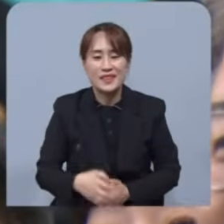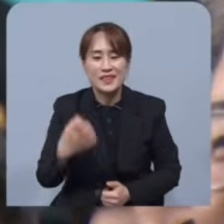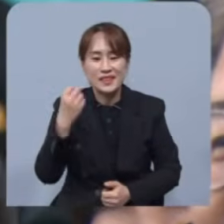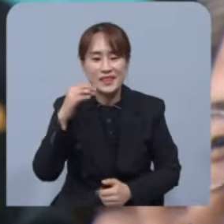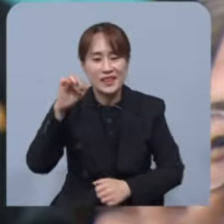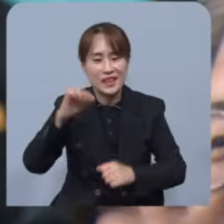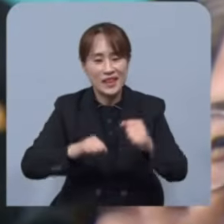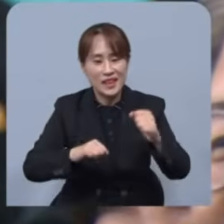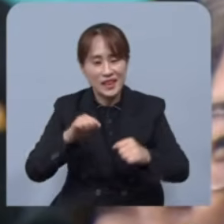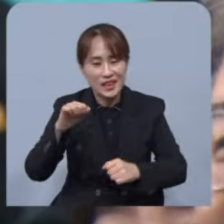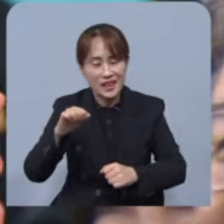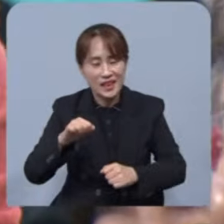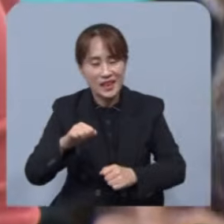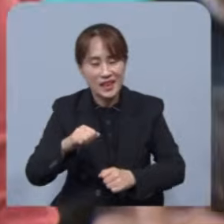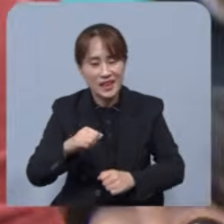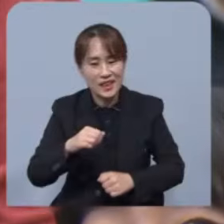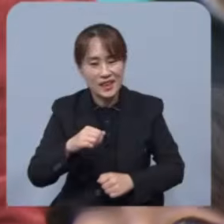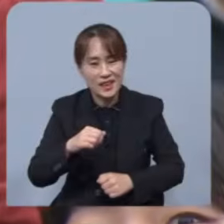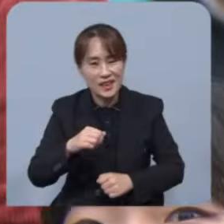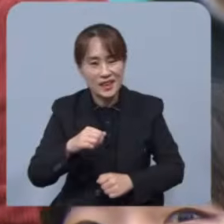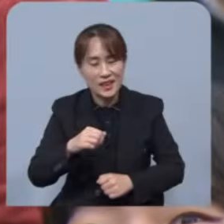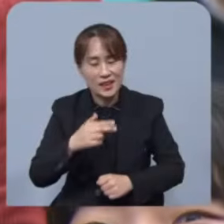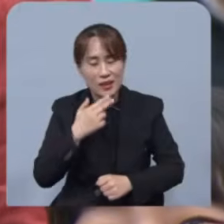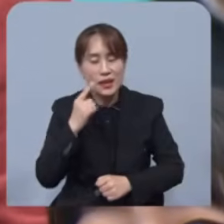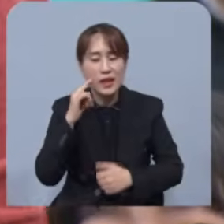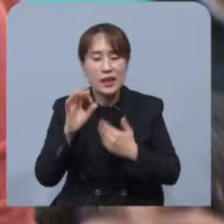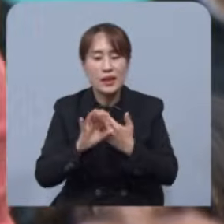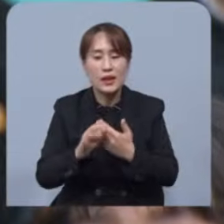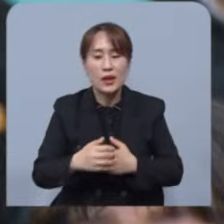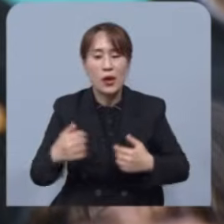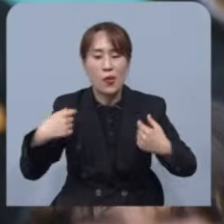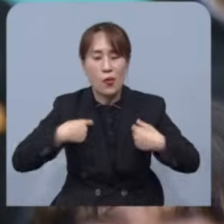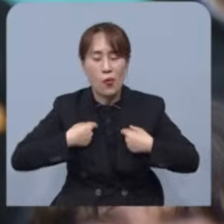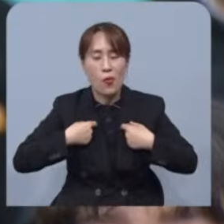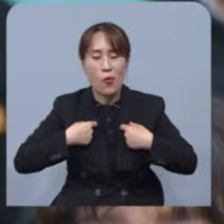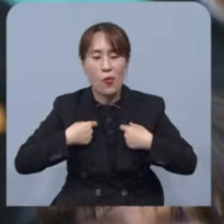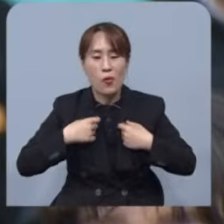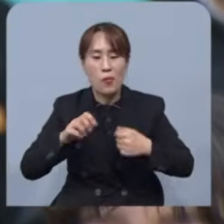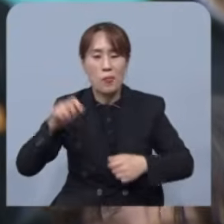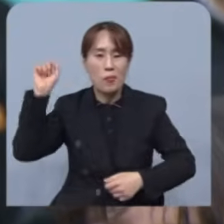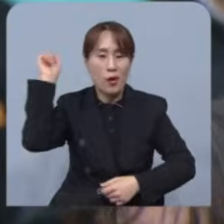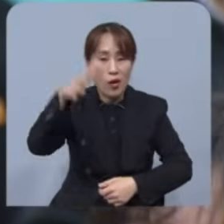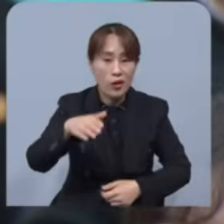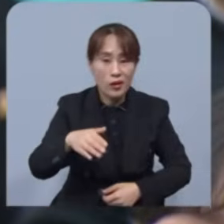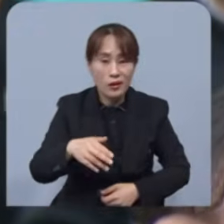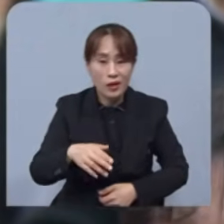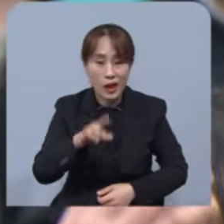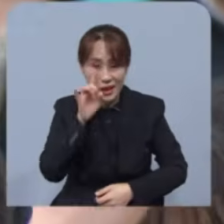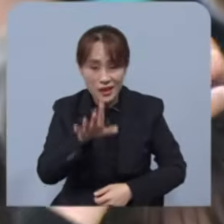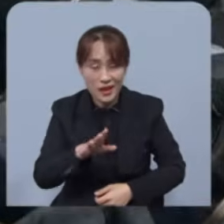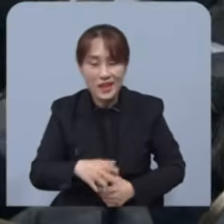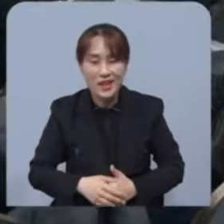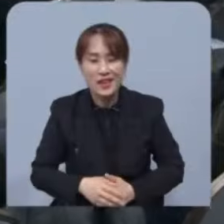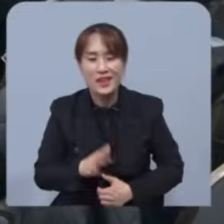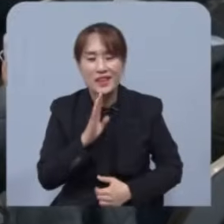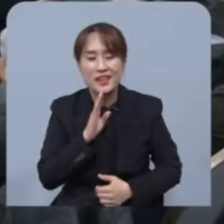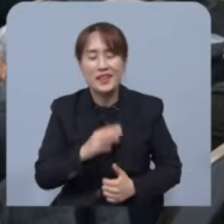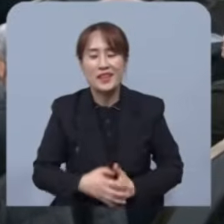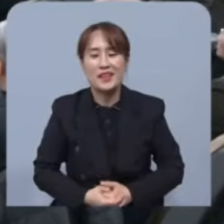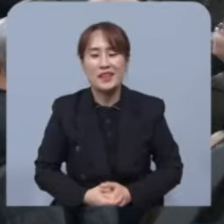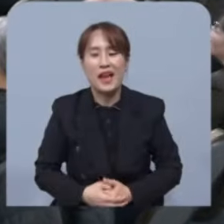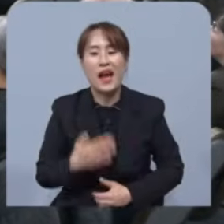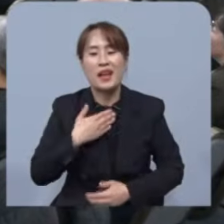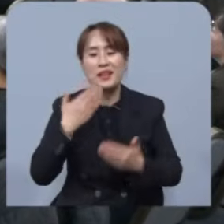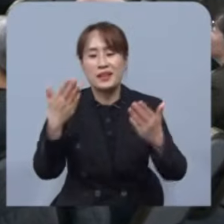행동을 하는 건 안 한다 이런 거 가지고 있죠. 예를 들면 뭐 옷을 벗어가지고 던진다든지 뭐 이런 거 안 하는 걸로. 네. 네. 제가